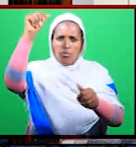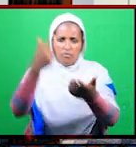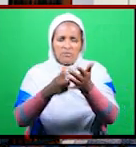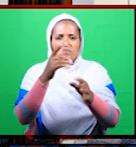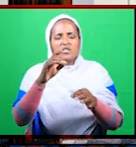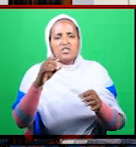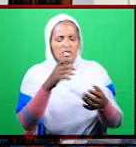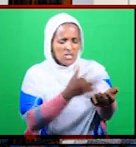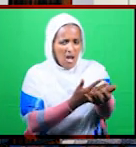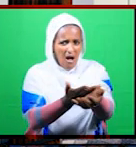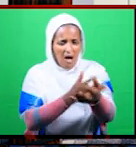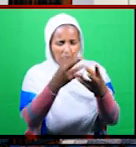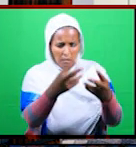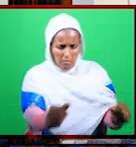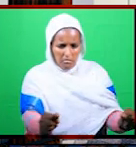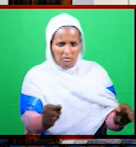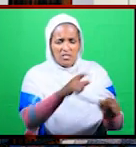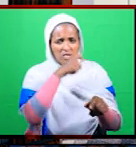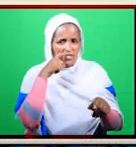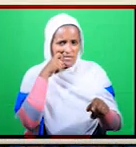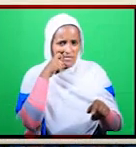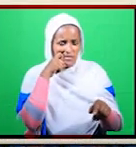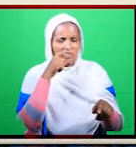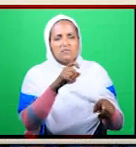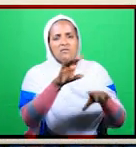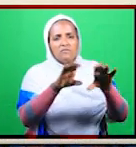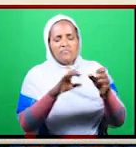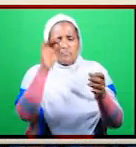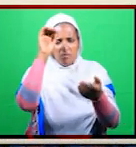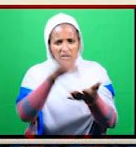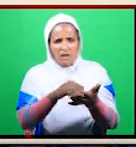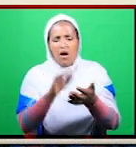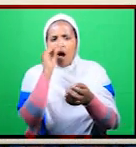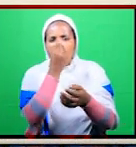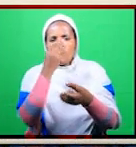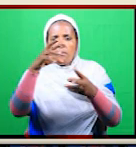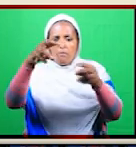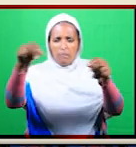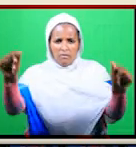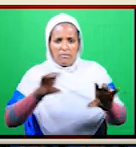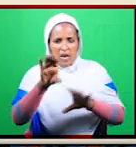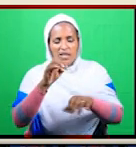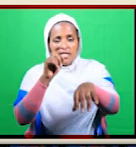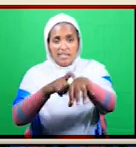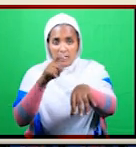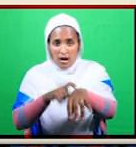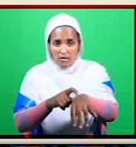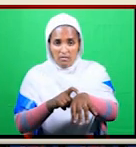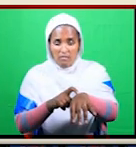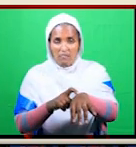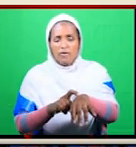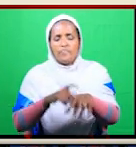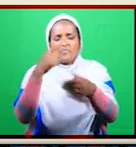የሚተን እንደ ሳር የሚረግፍ እንደ ሳር የሚጠወልግ እንደ አበባ የሚረግፍ